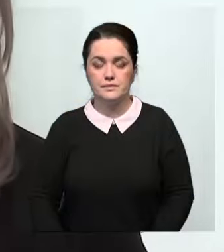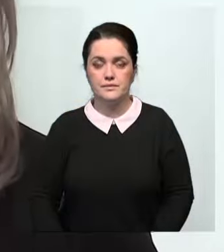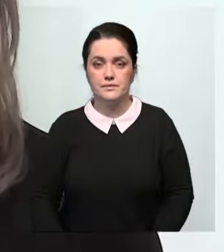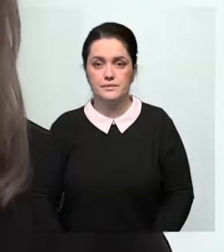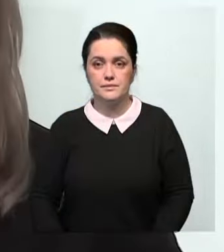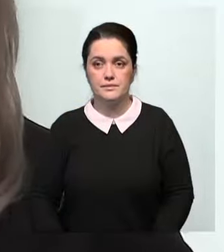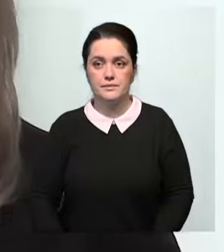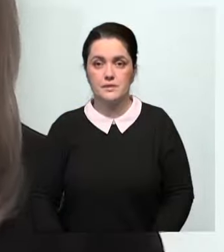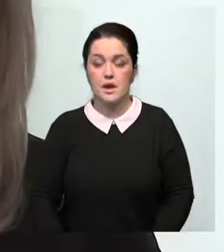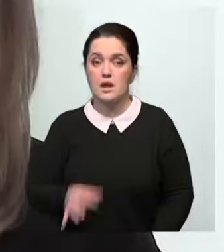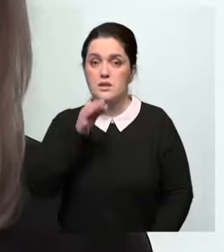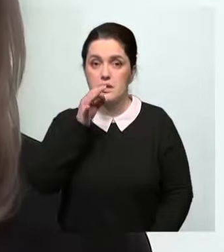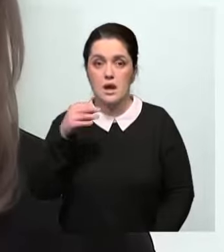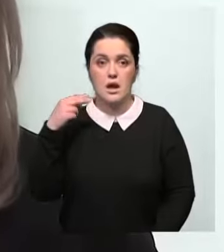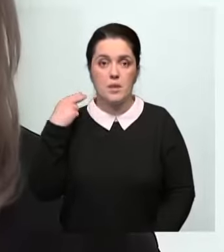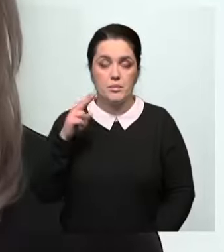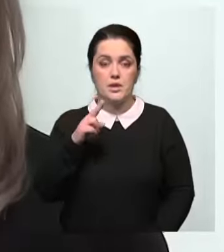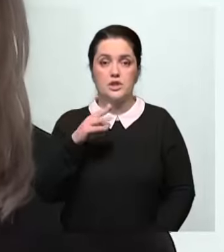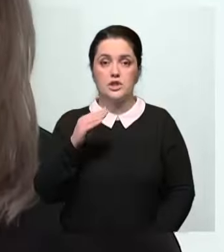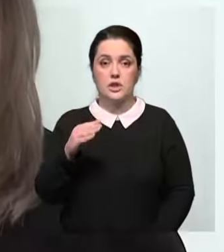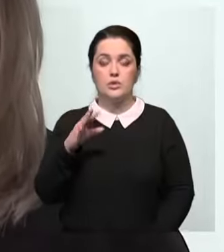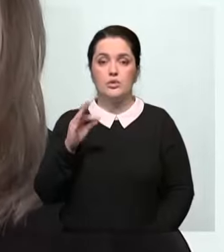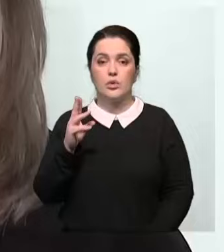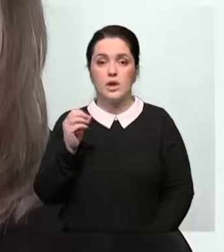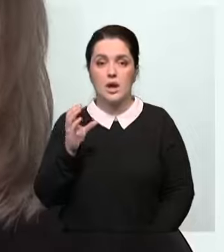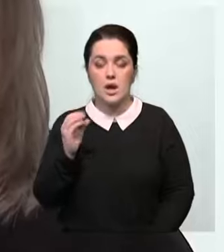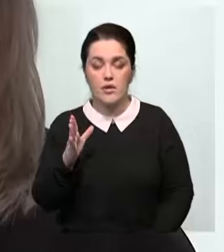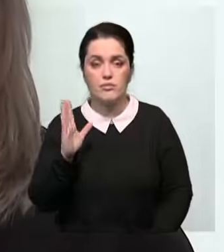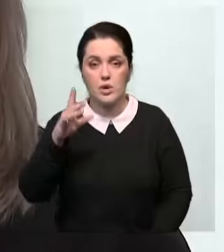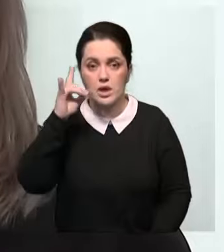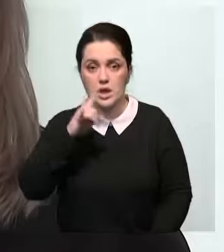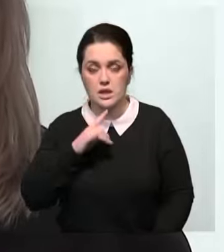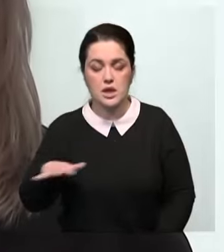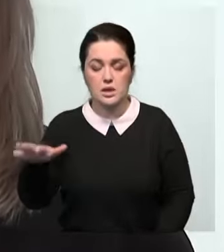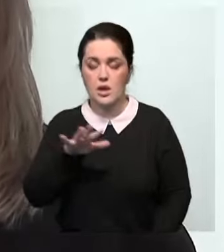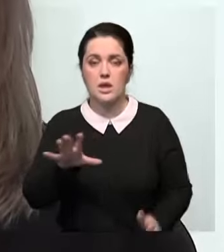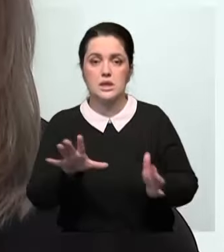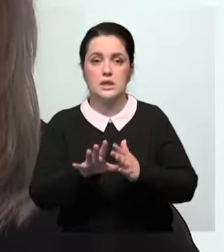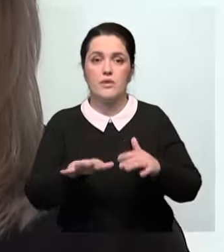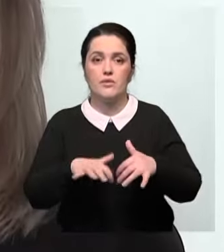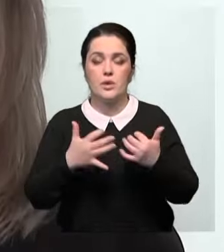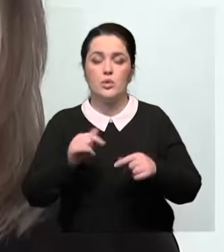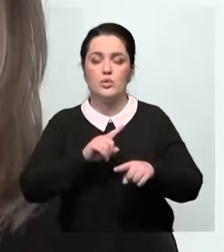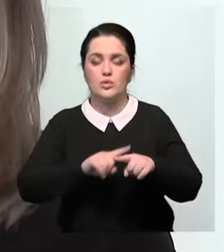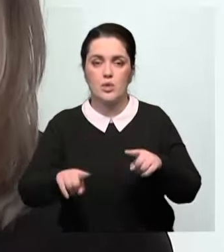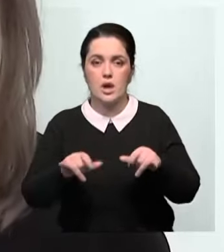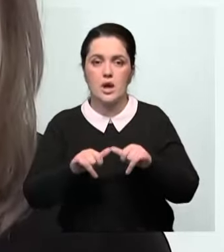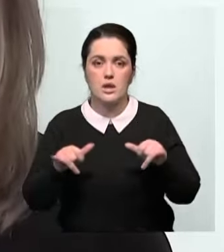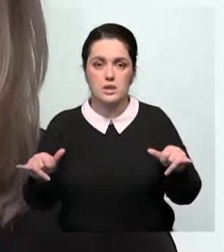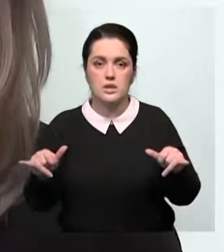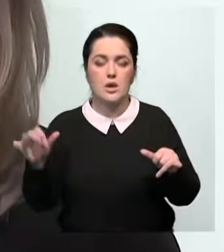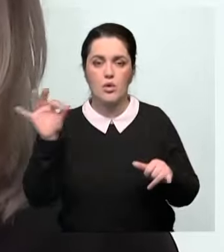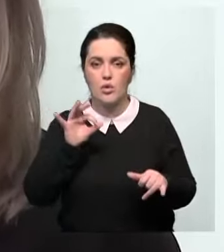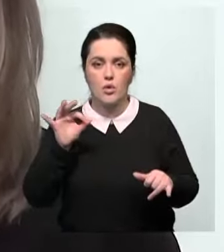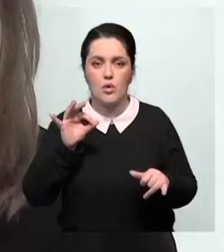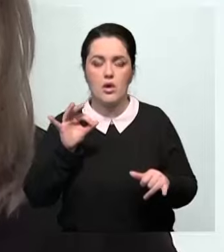Как сказал наш президент Касым-Жомарт Токаев, Казахстан должен стать территорией тотальной цифровизации и ускоренного развития в сфере